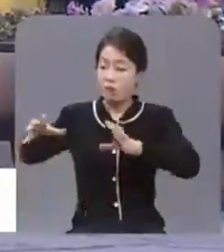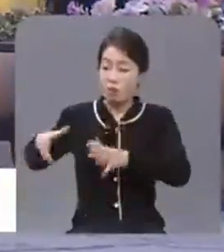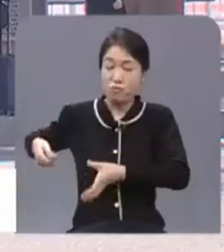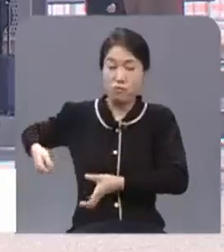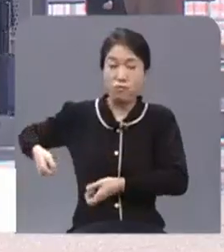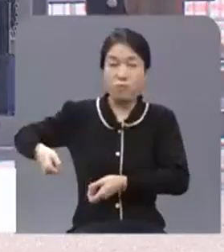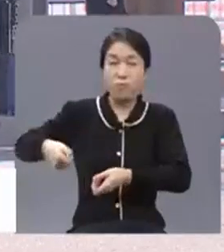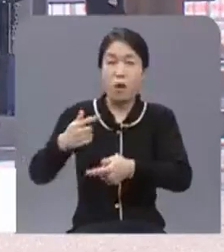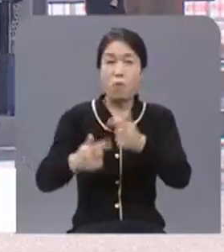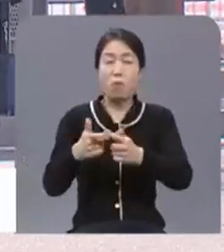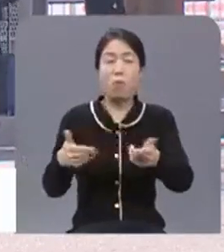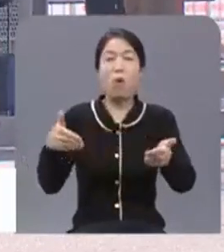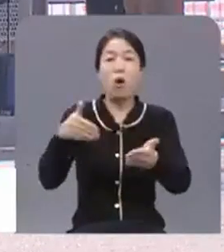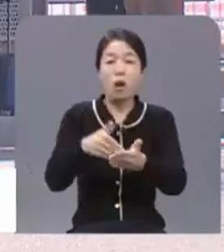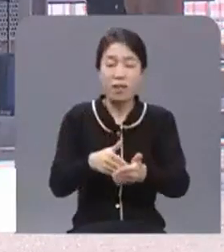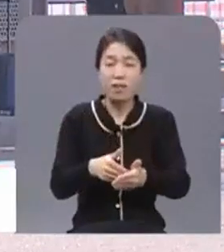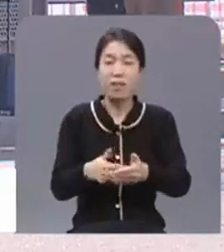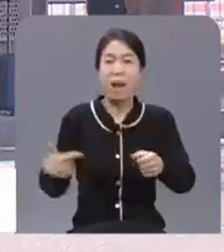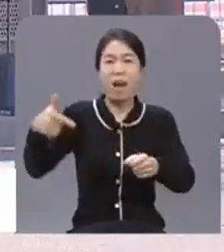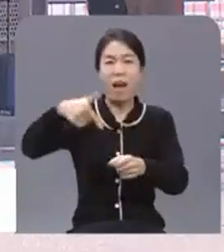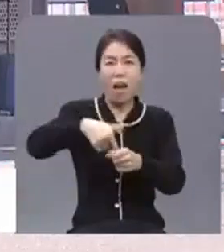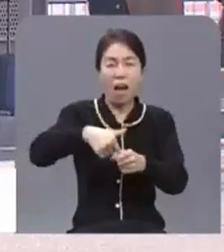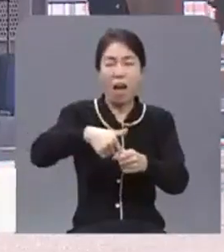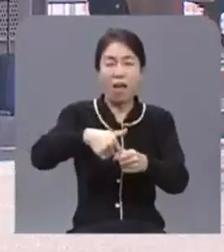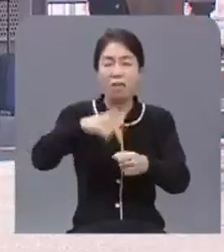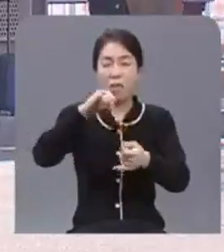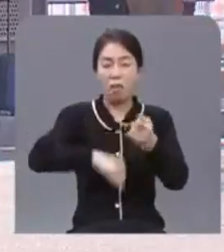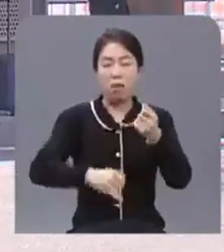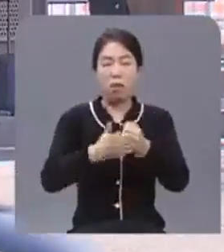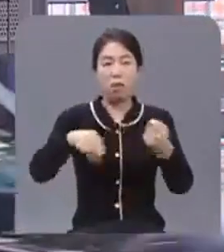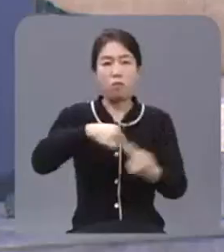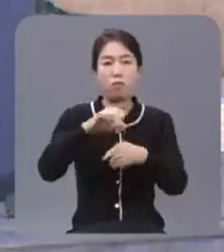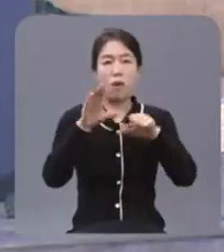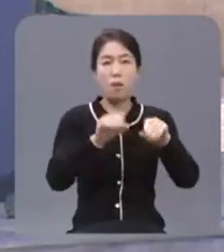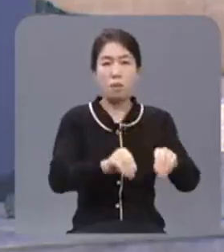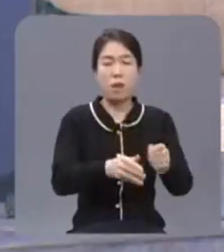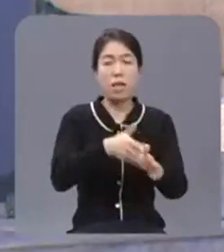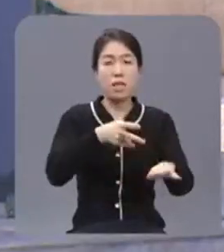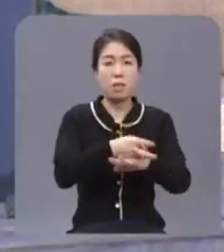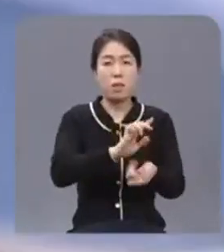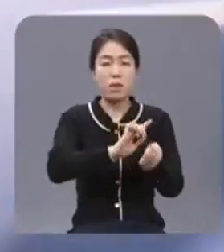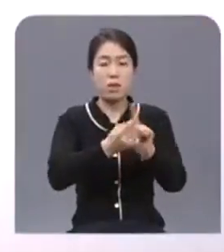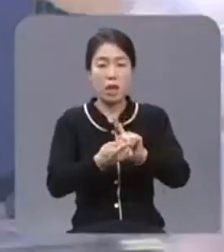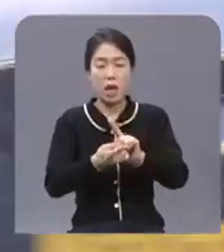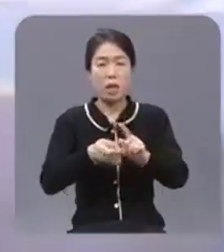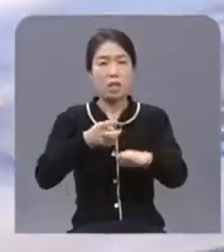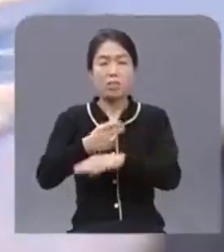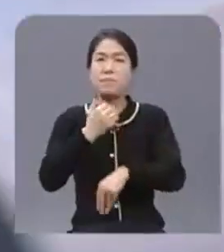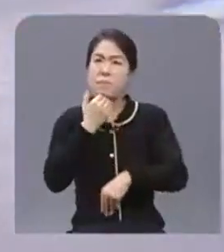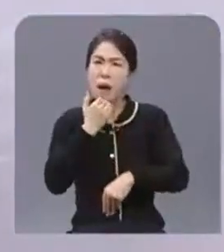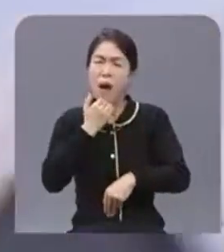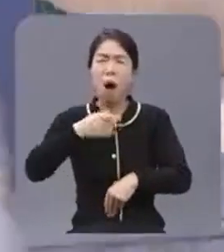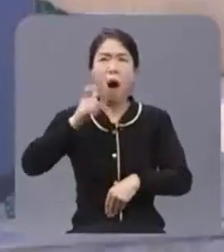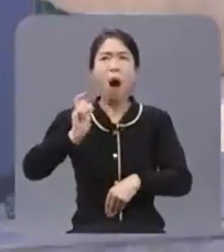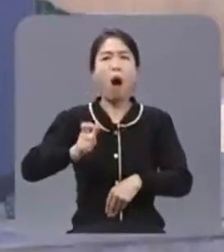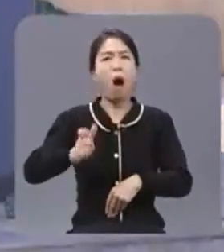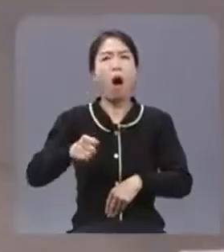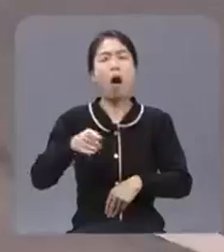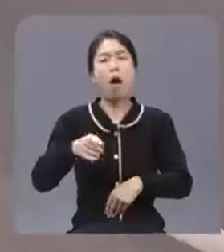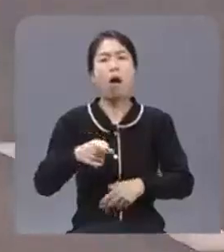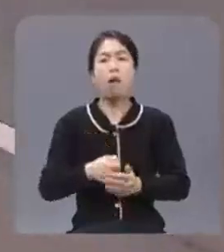귀성객들. 가스 연료비 체납으로 운행을 중단한 시내버스 대신 투입된 대체버스를 기다려보지만 좀처럼 오지